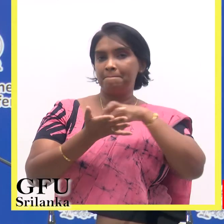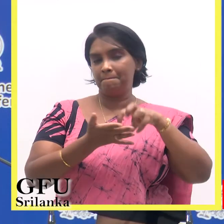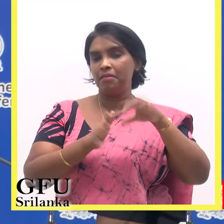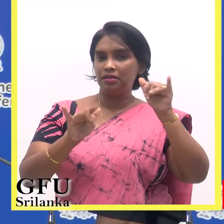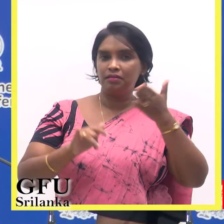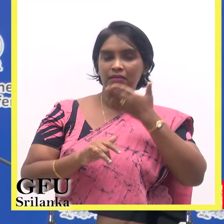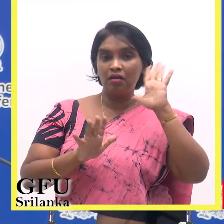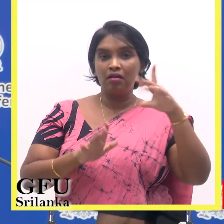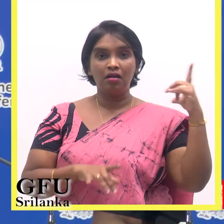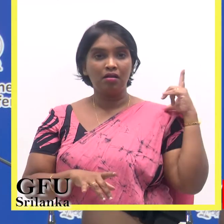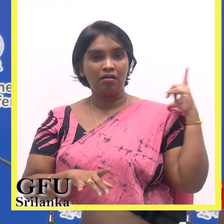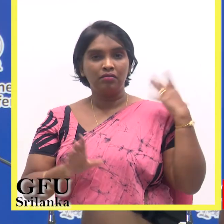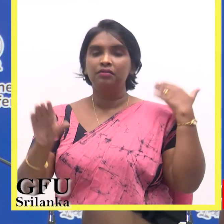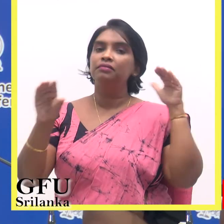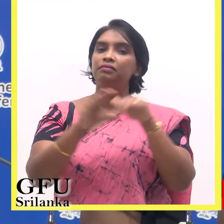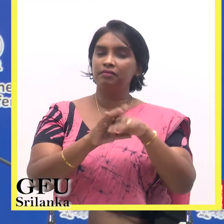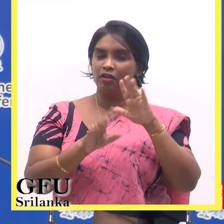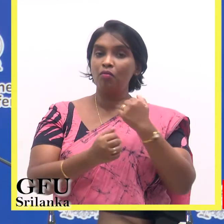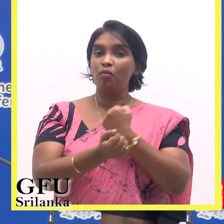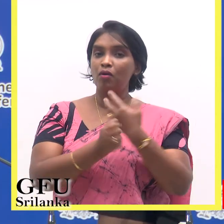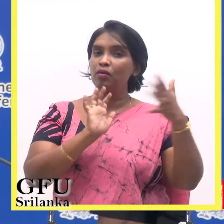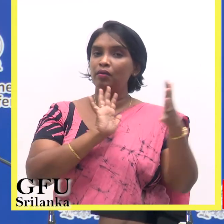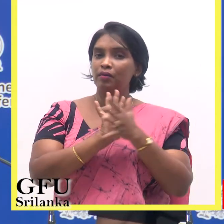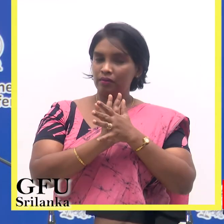පළාත්වල තිබෙන්න පුළුවන්, නමුත් ත්‍රිවිධ හමුදාව